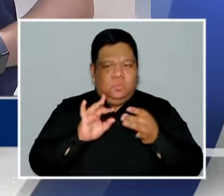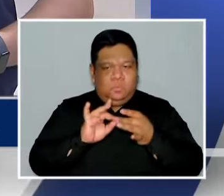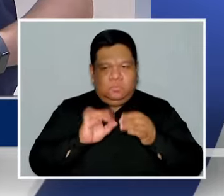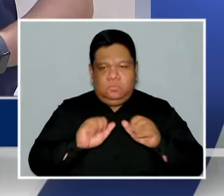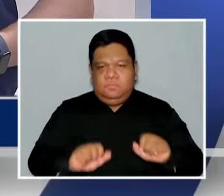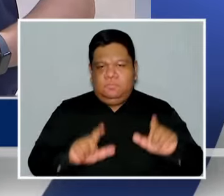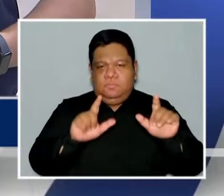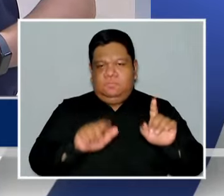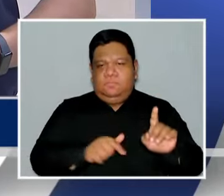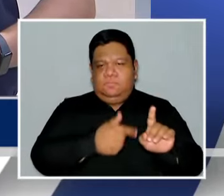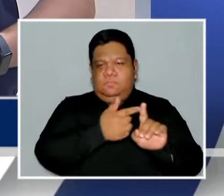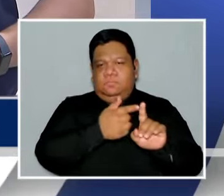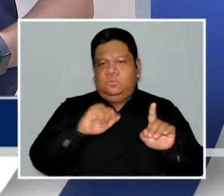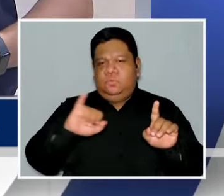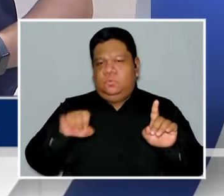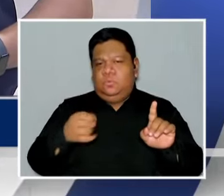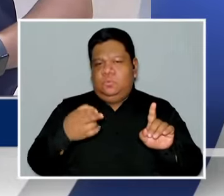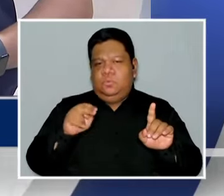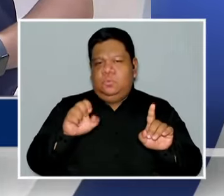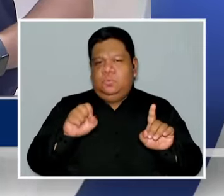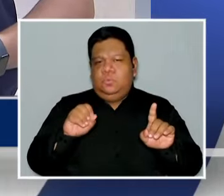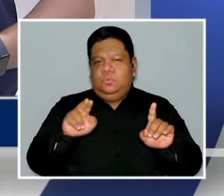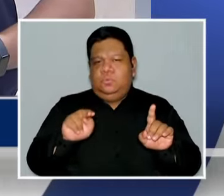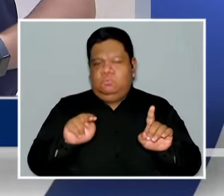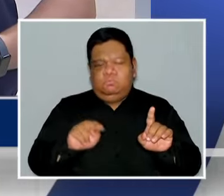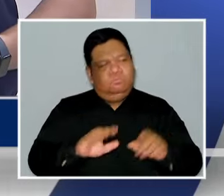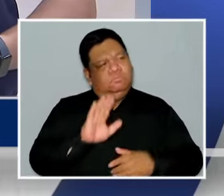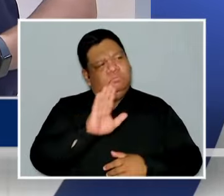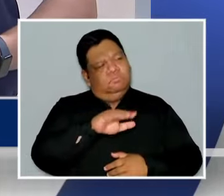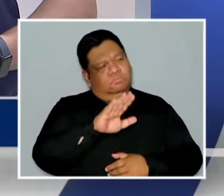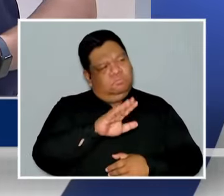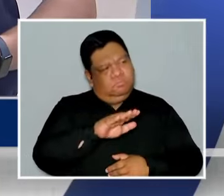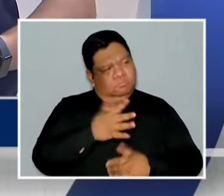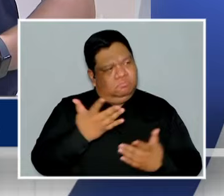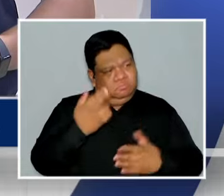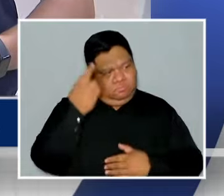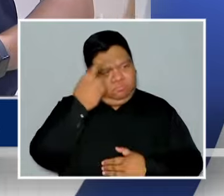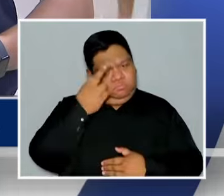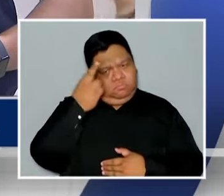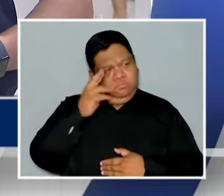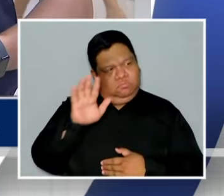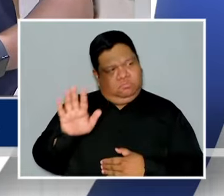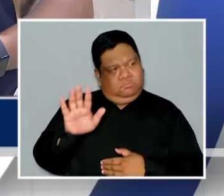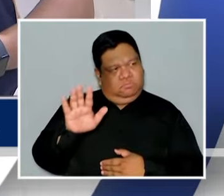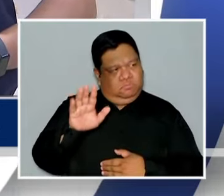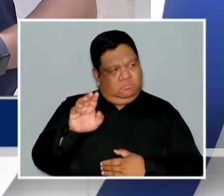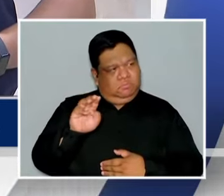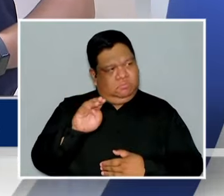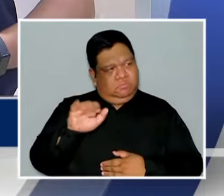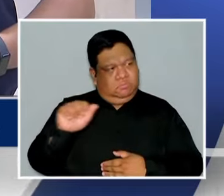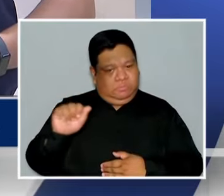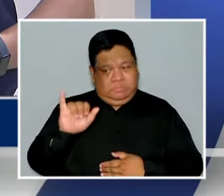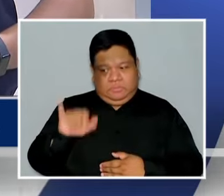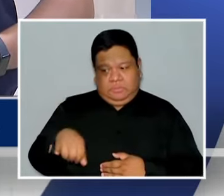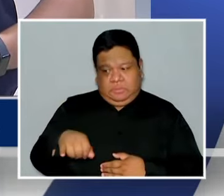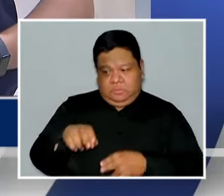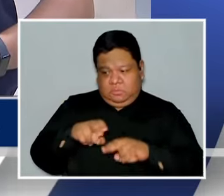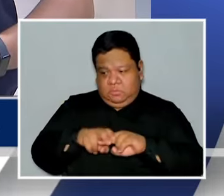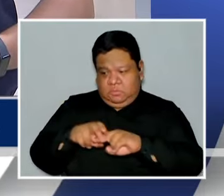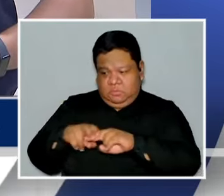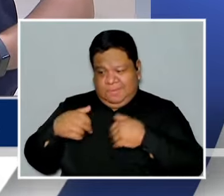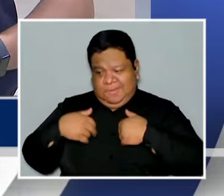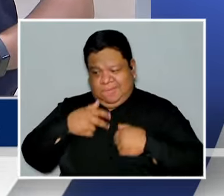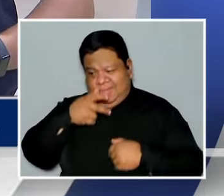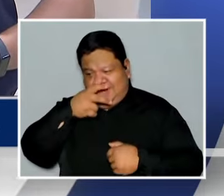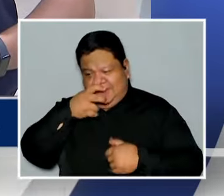Johnson! Ano na naman ang katwiran ng pamunuan ng MIAA at yung bang mga upuan na sinurot ay naibalik na? Meron na bang